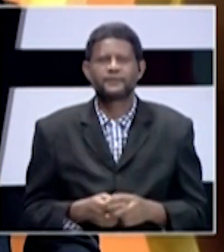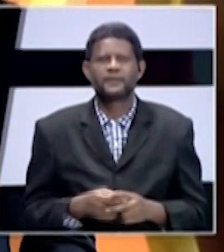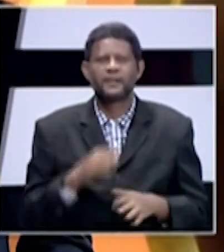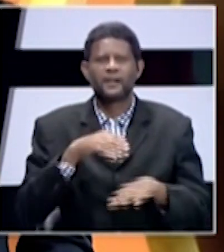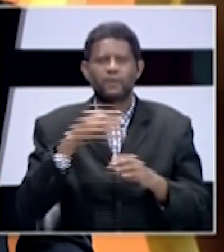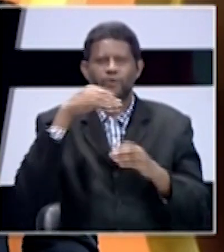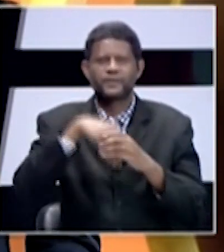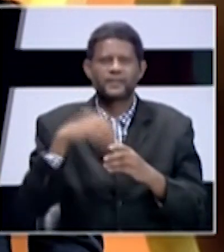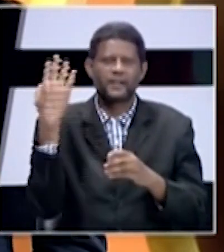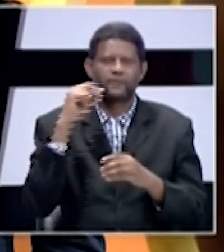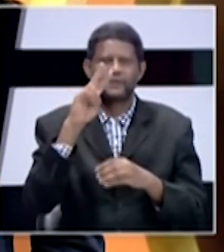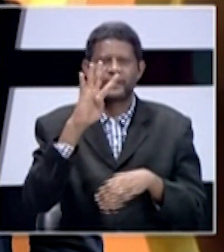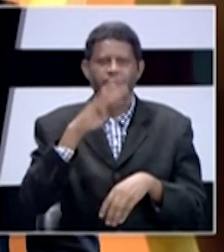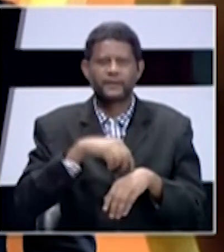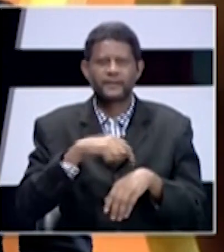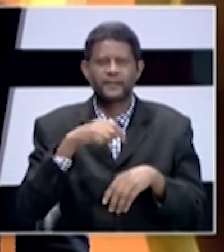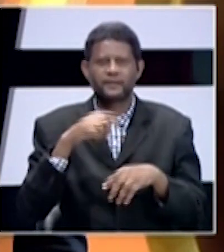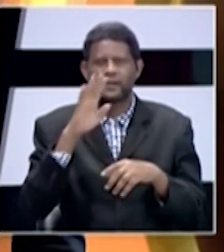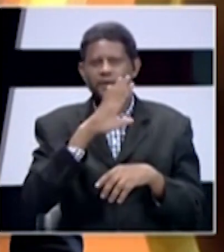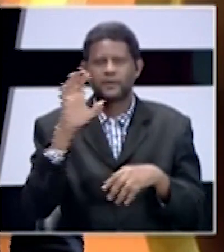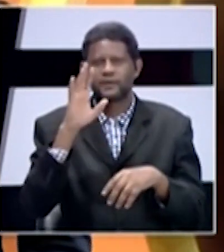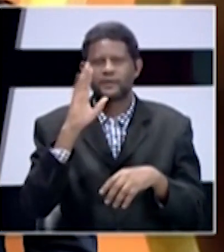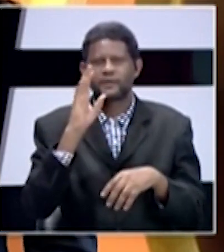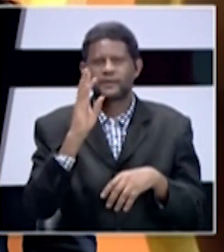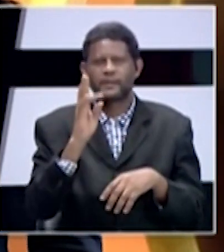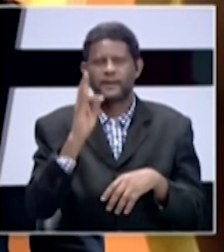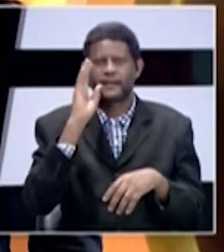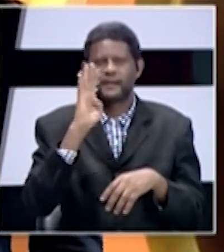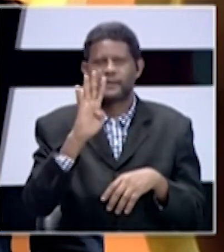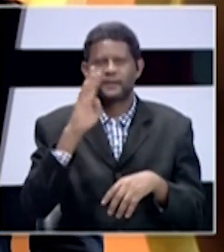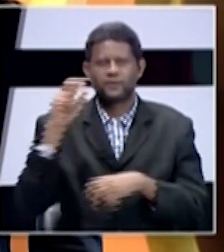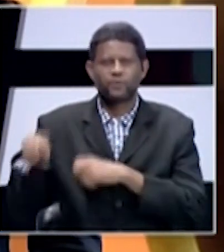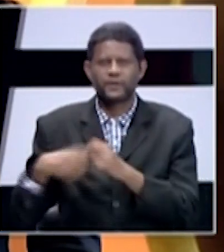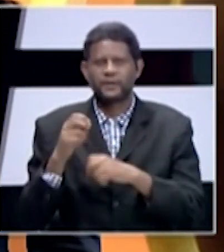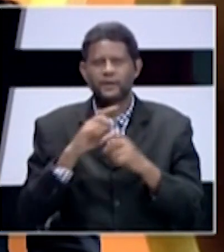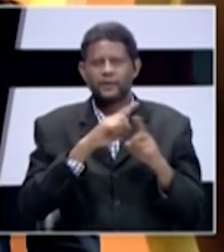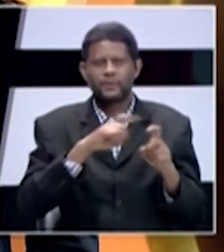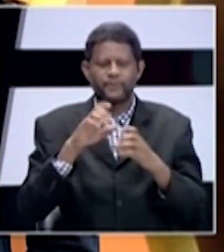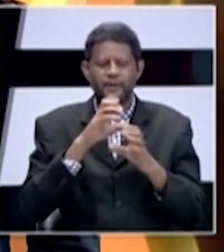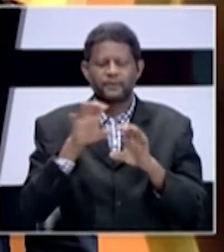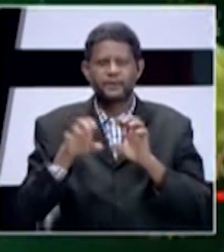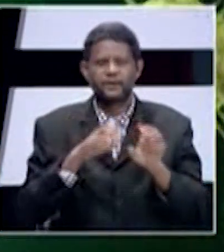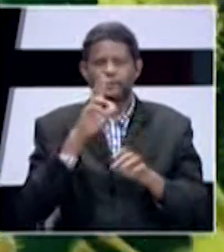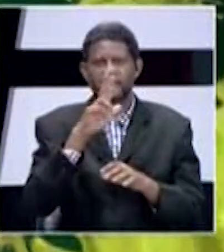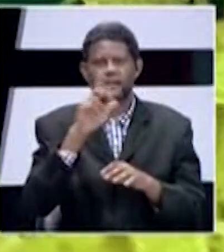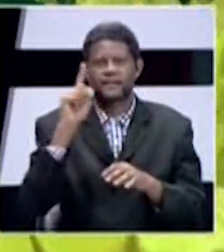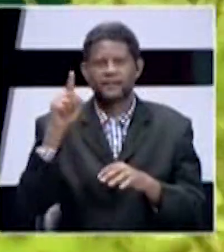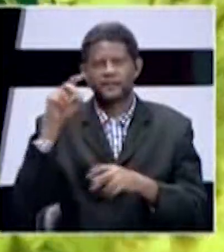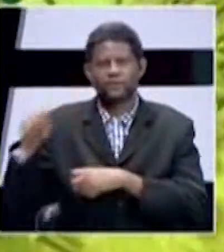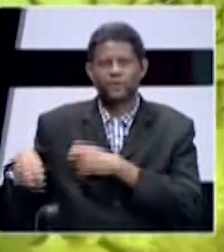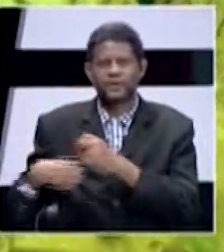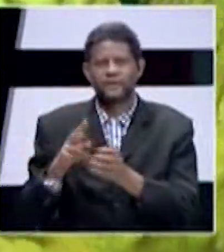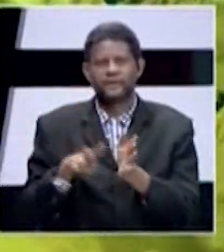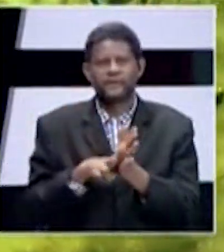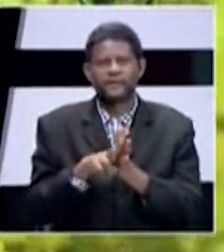ኣብ ውሽጢ ዝሓለፉ 24 ሰዓታት 574 ወገናት ምርመራ ላብራቶሪ ገይሮም 31 ወገናት